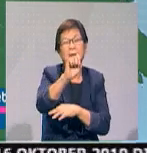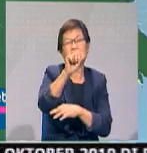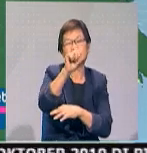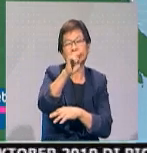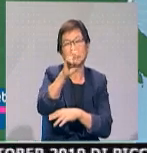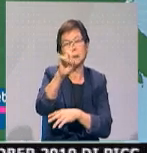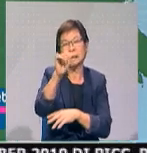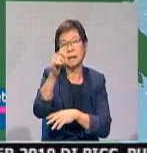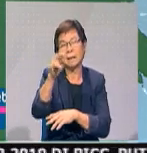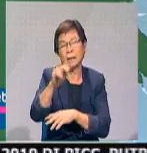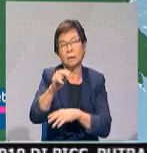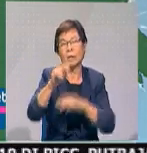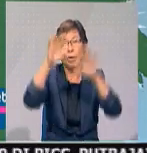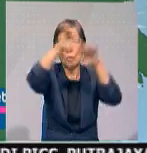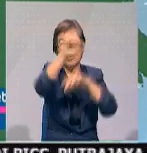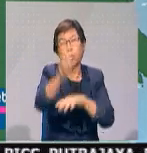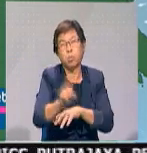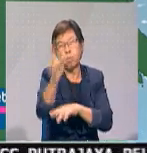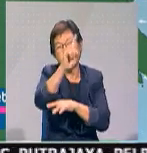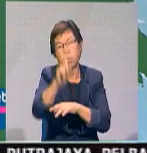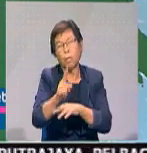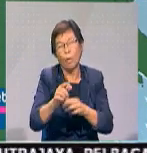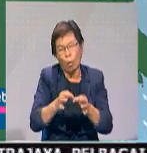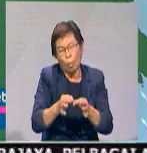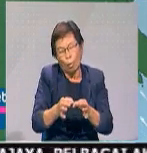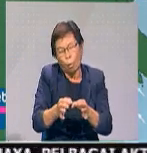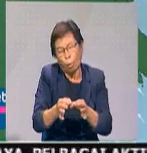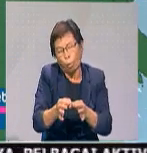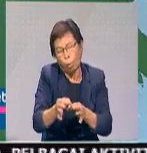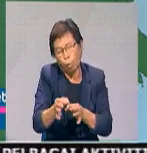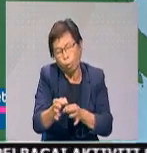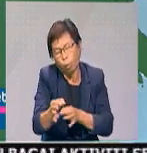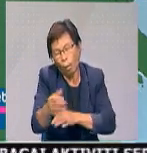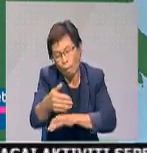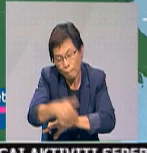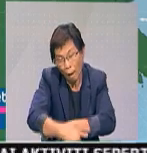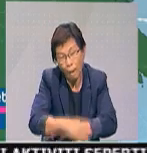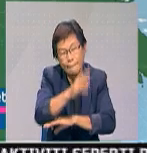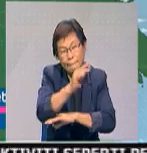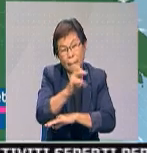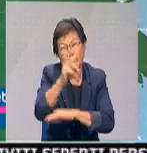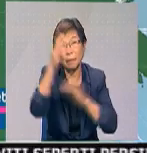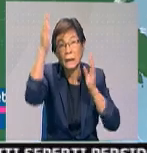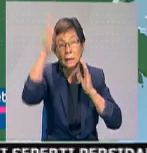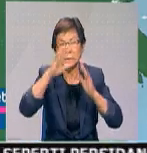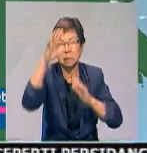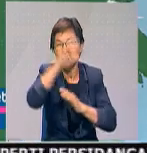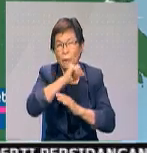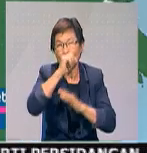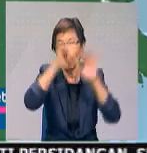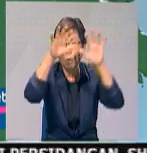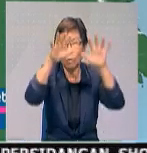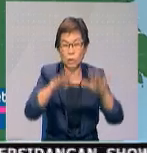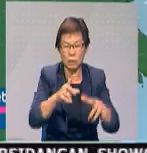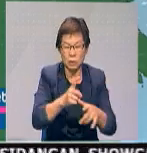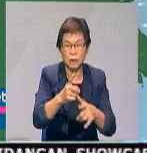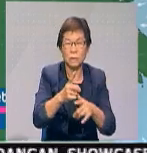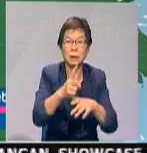ini dijangka berlanjutan hingga ke lewat malam ini. Met Malaysia juga menjangkakan akan berlaku hujan